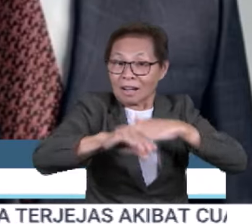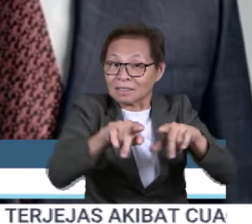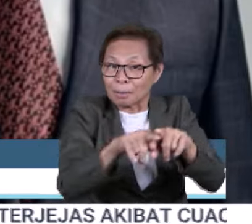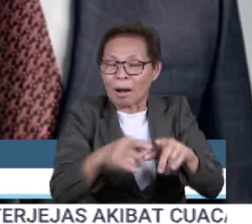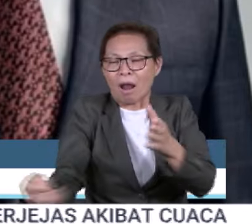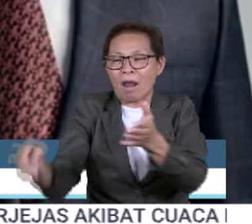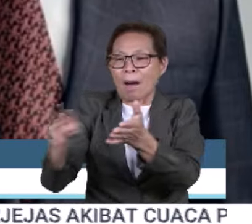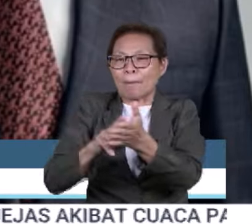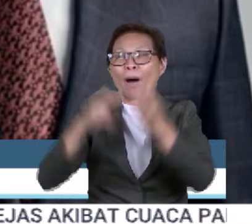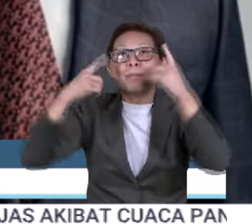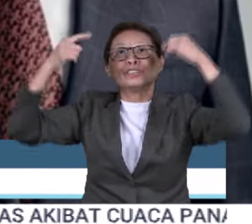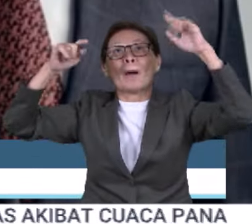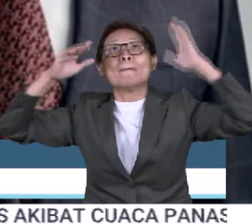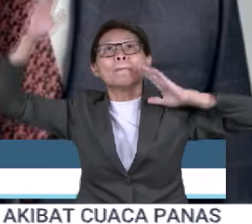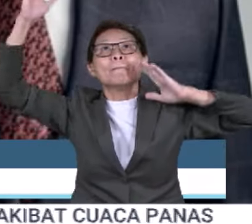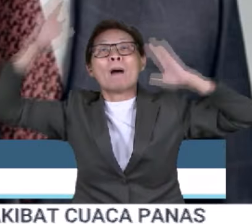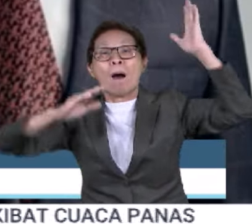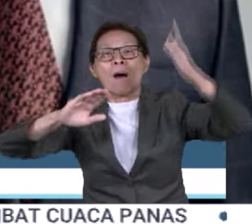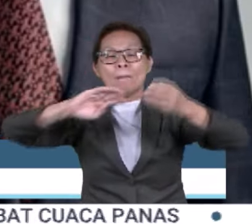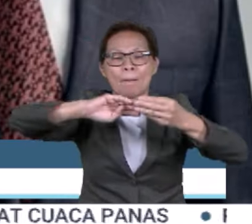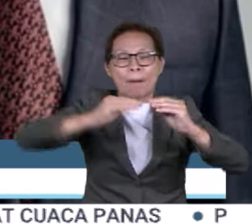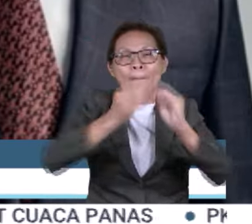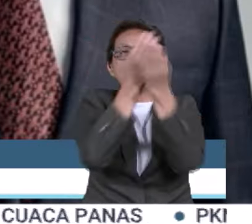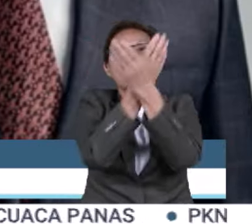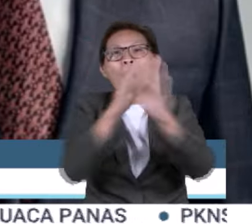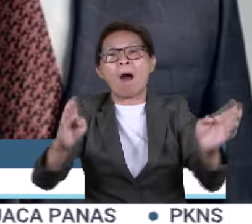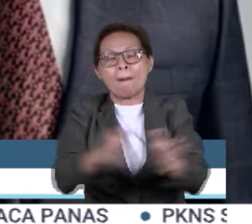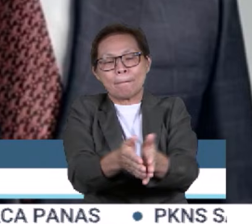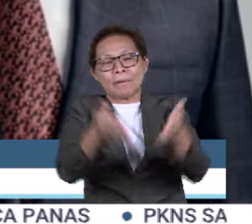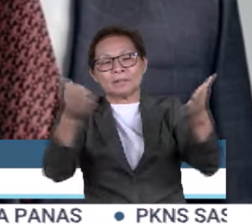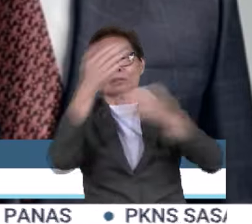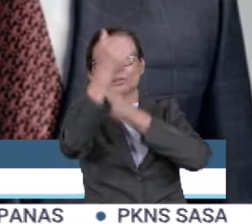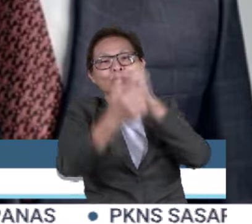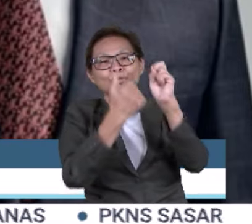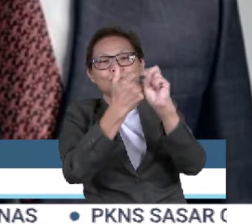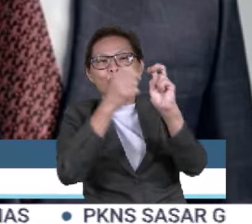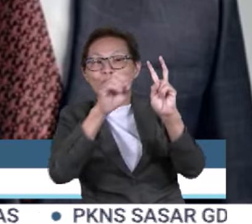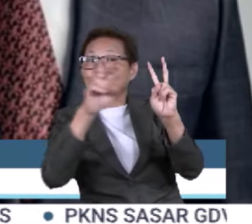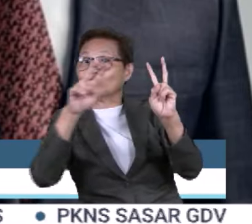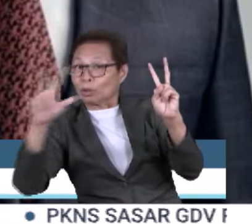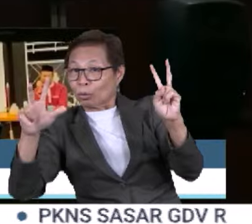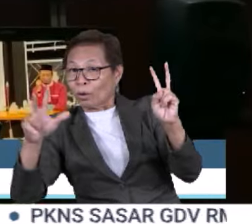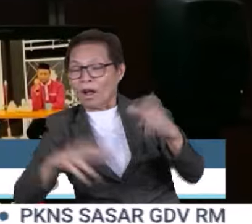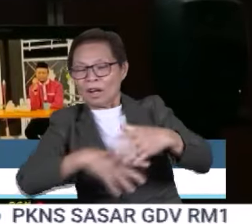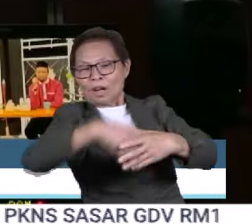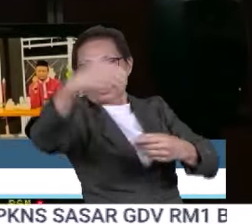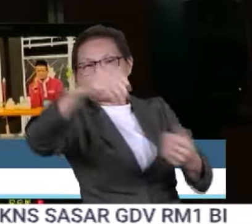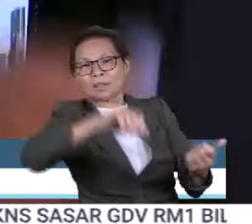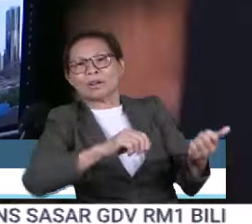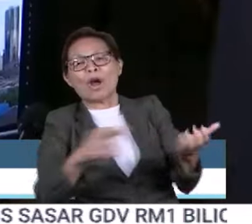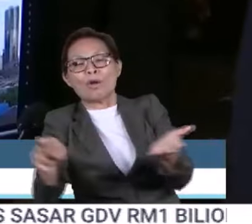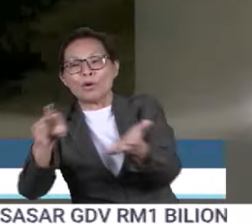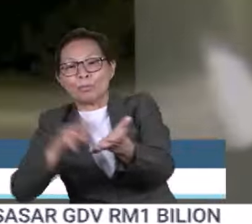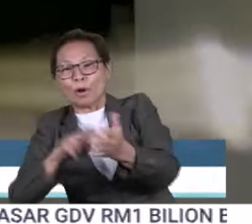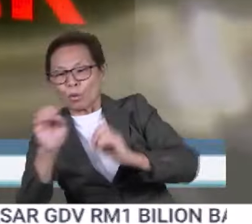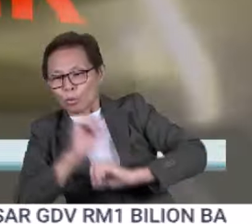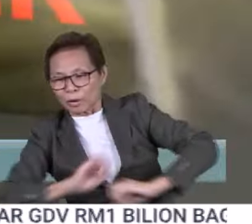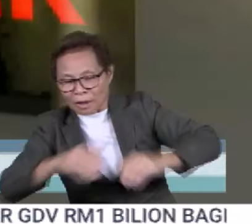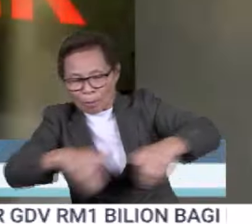laporan pencapaian Malaysia dalam indeks kebebasan media 2023 yang dikeluarkan reporters